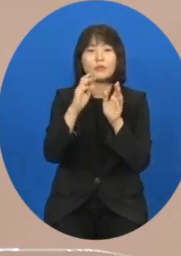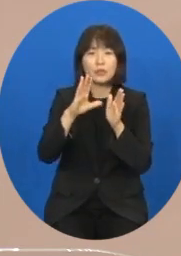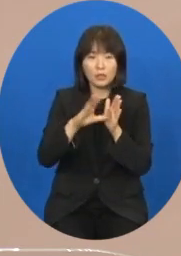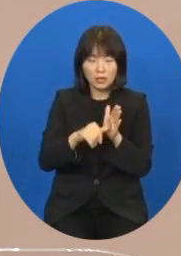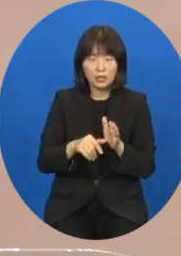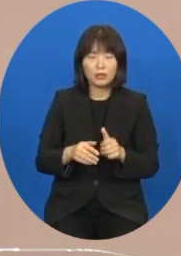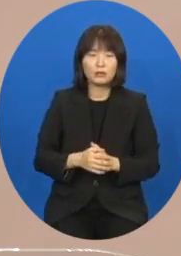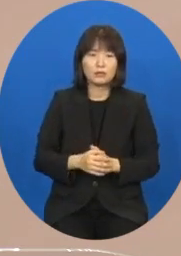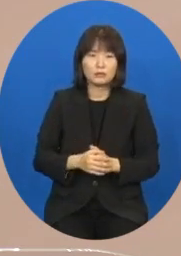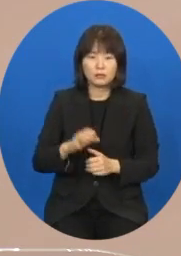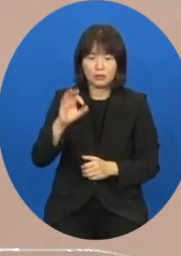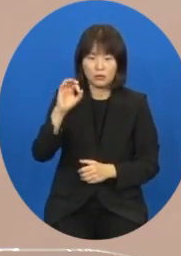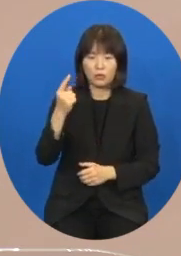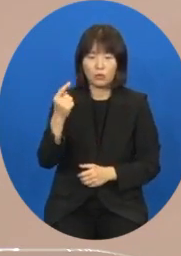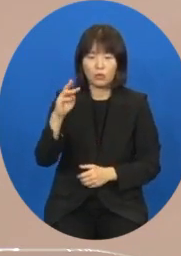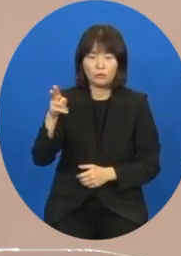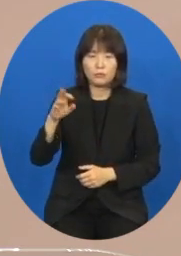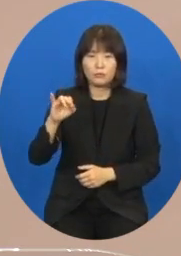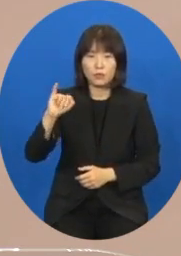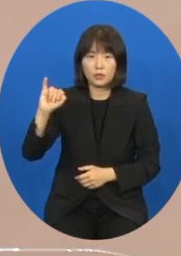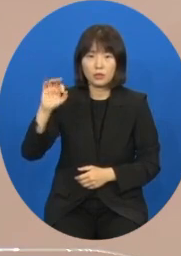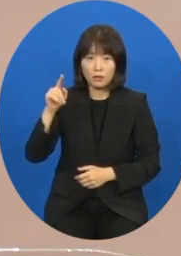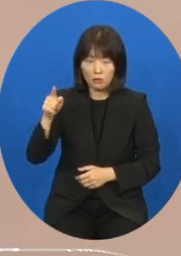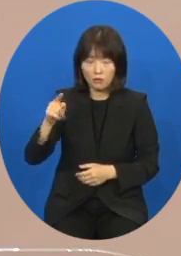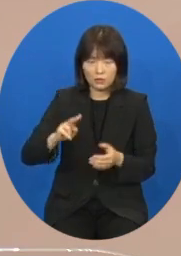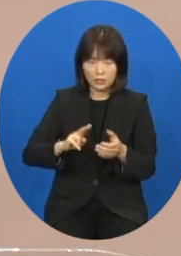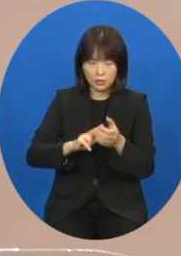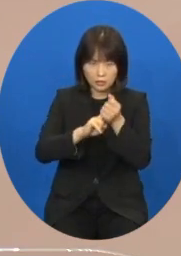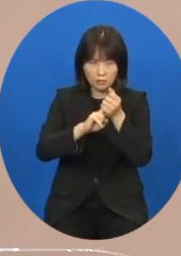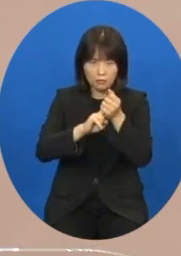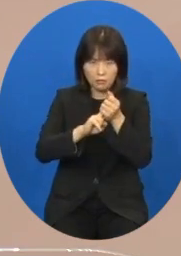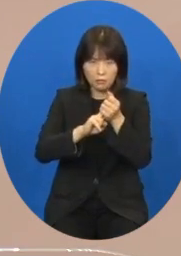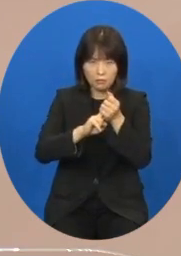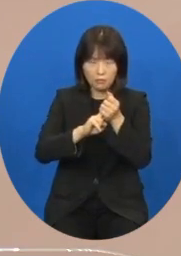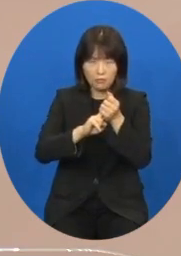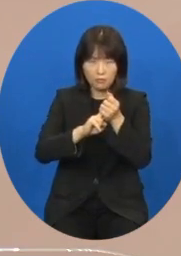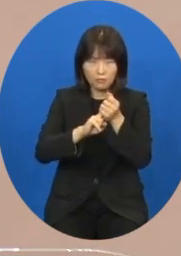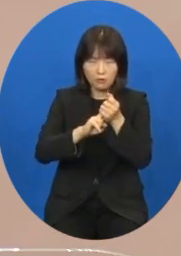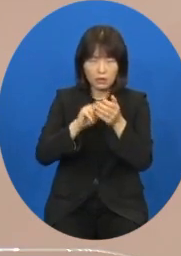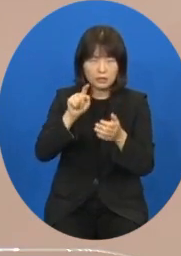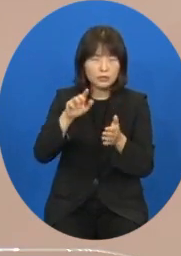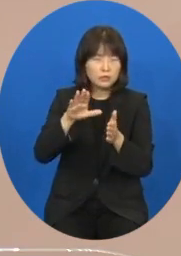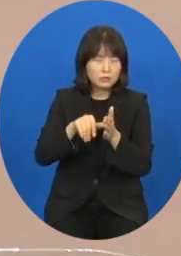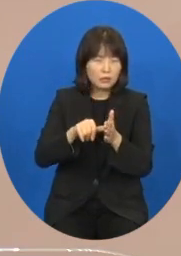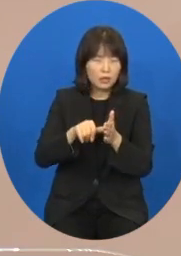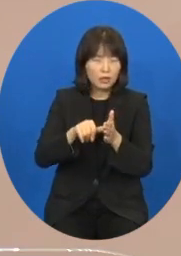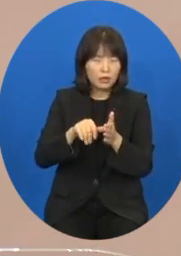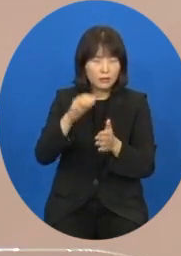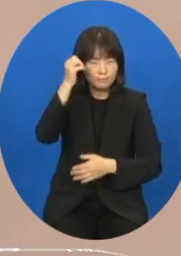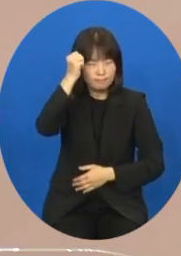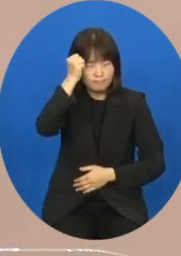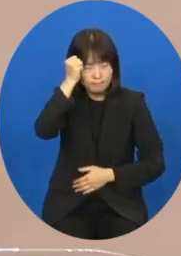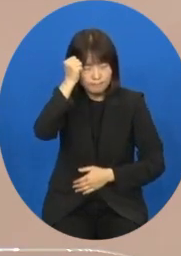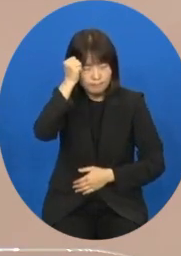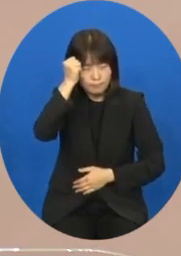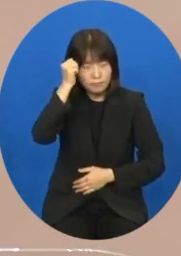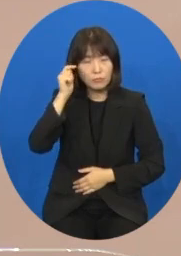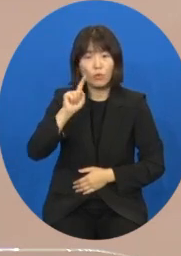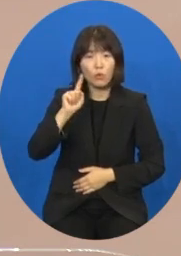그때 이 오병이어의 기적이 일어날 때 그때 일을 기억하면 주님 기뻐하는 길로